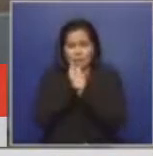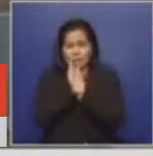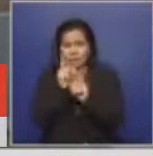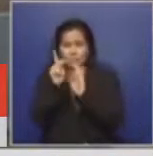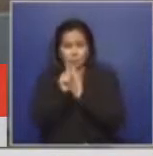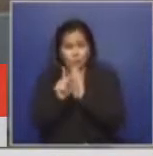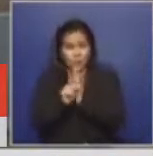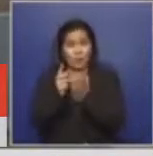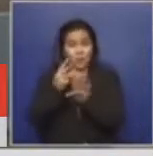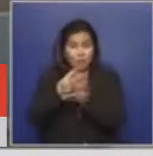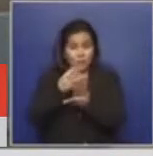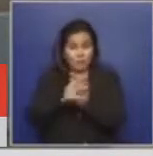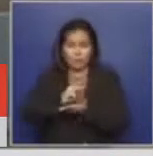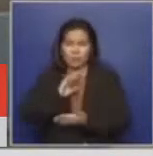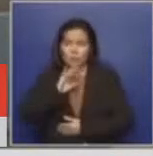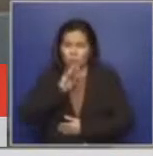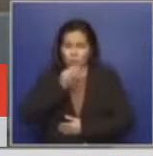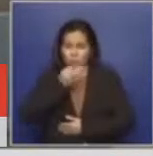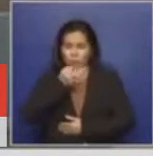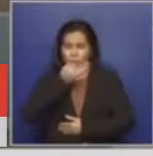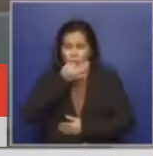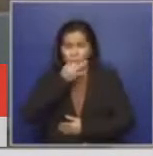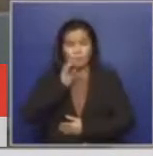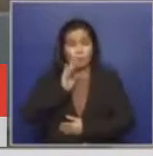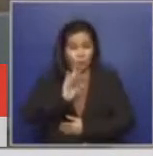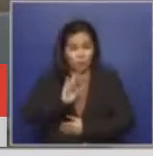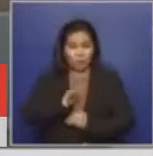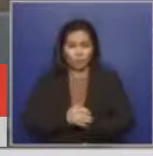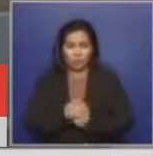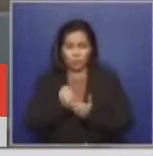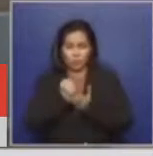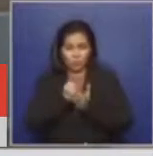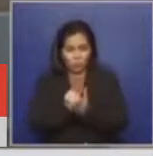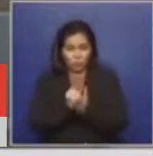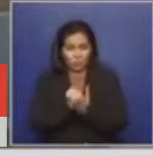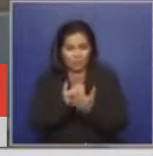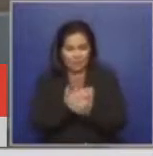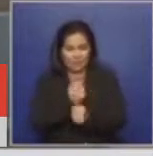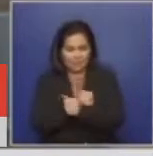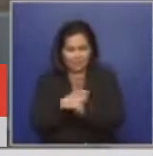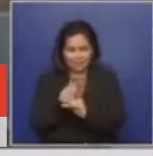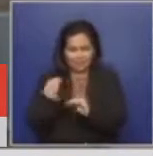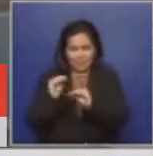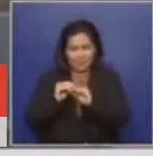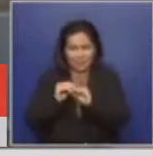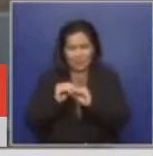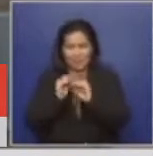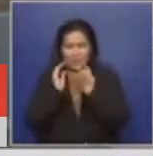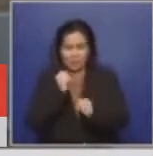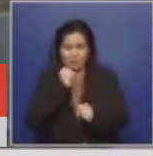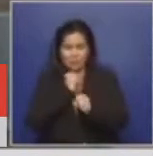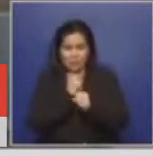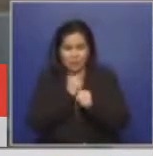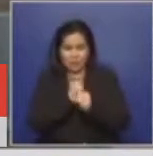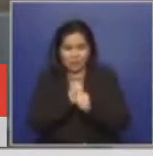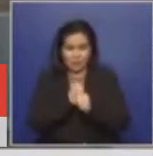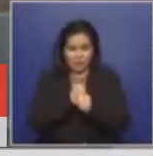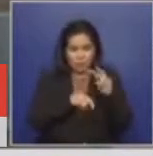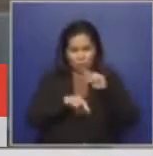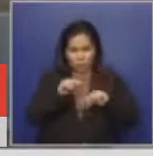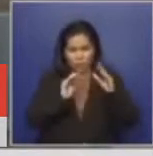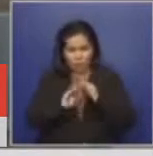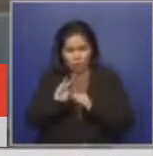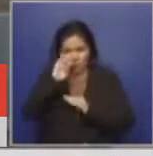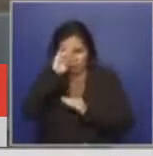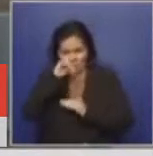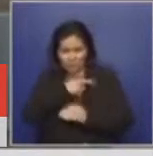าสุขชุมชนนะครับเพื่อเป็นขวัญกำลังใจให้เจ้าที่ที่ทำงานด่านหน้าเนี่ย ขามี